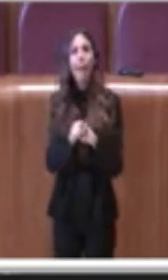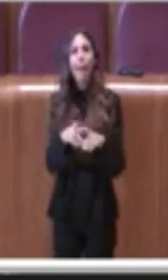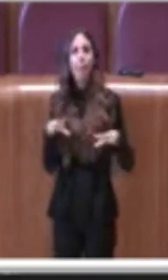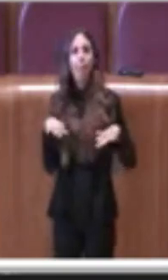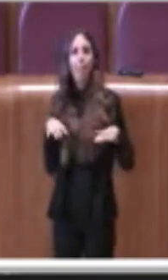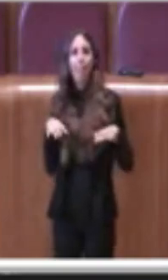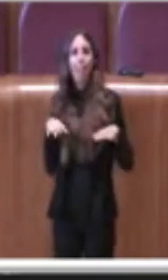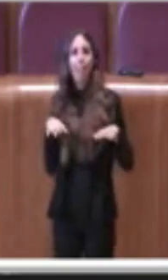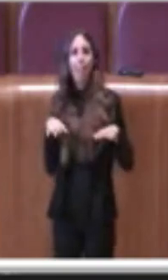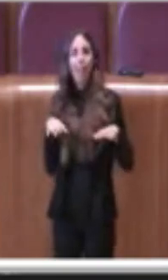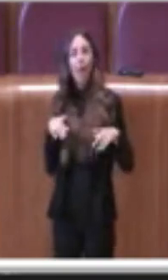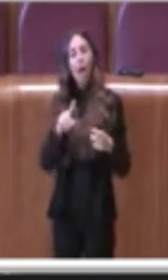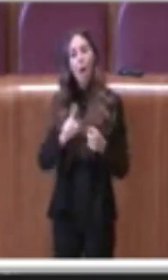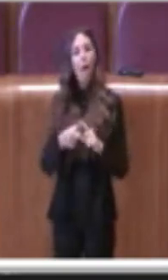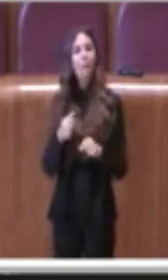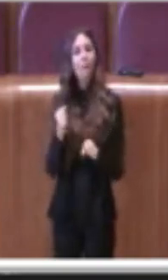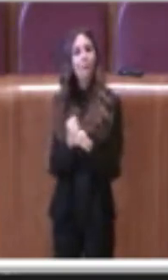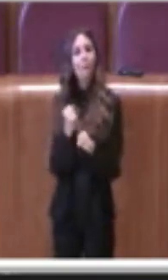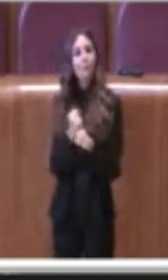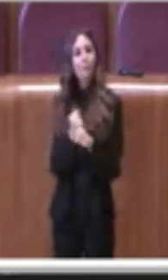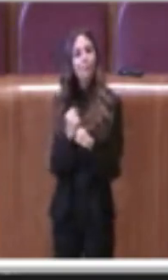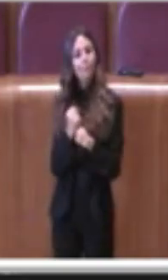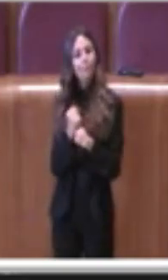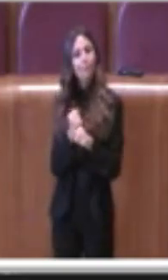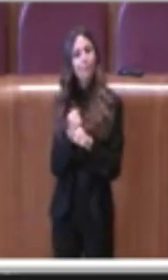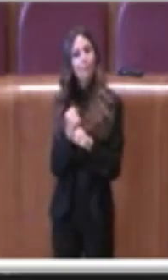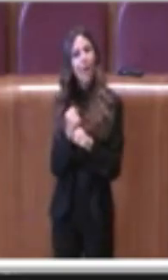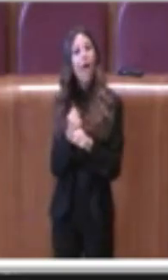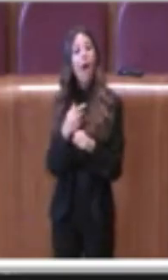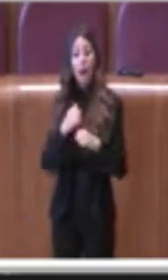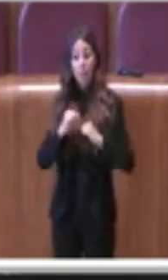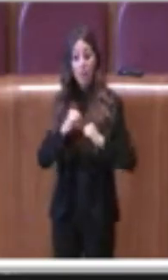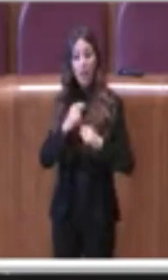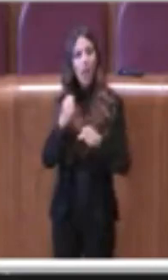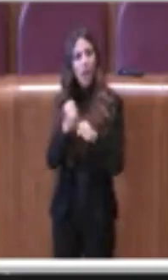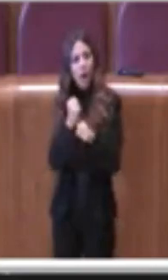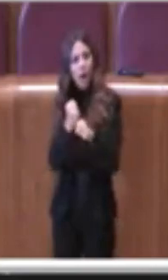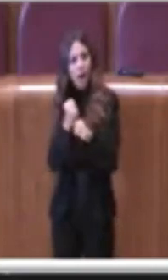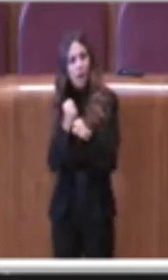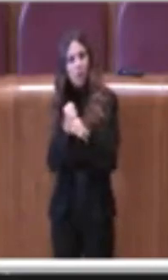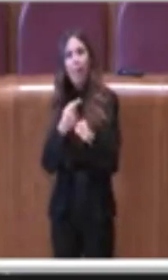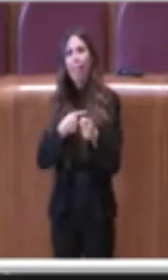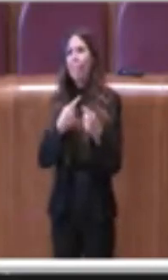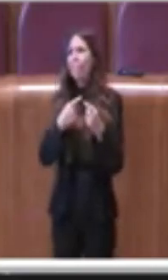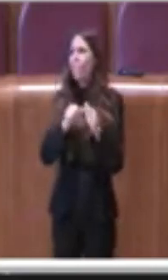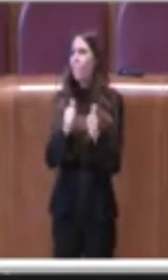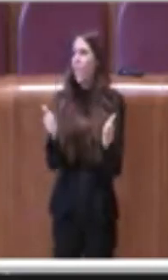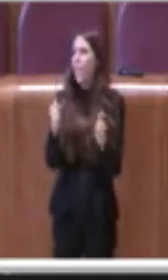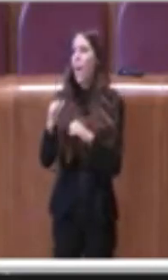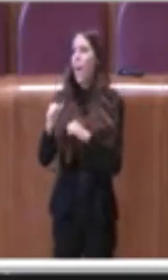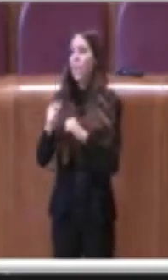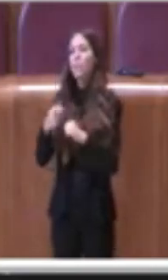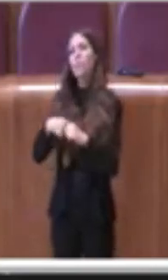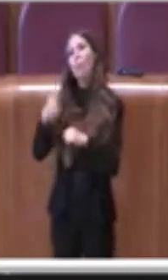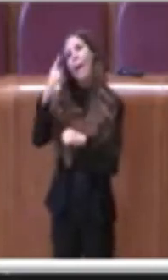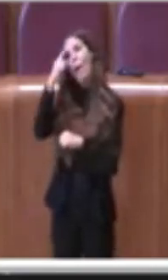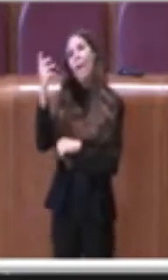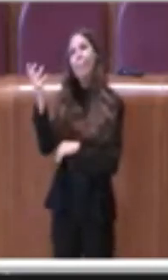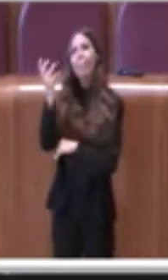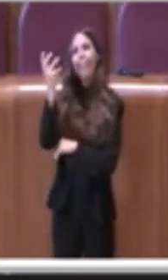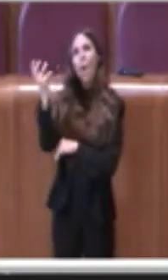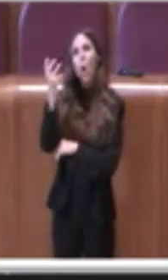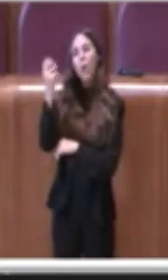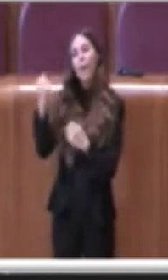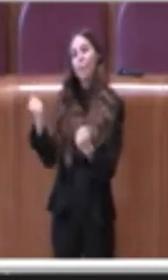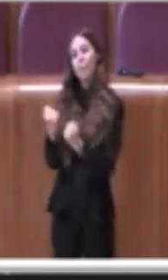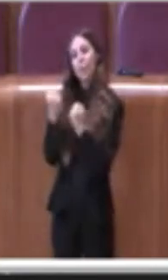lavorato pancia a terra, un'amministrazione che, a differenza delle altre amministrazioni, dove si è fatta molta teoria, molta propaganda, questa amministrazione ha